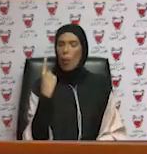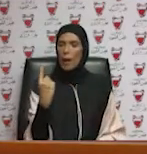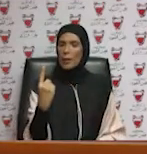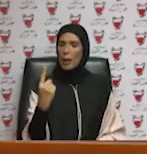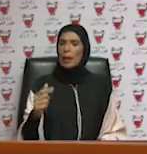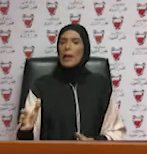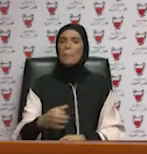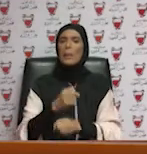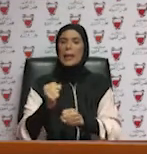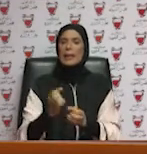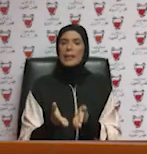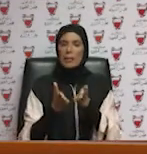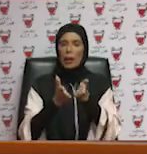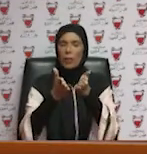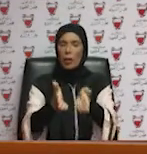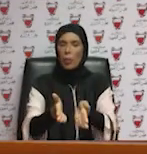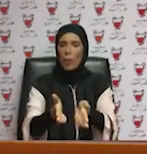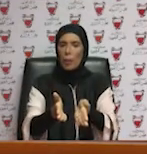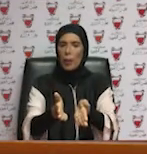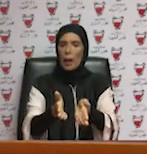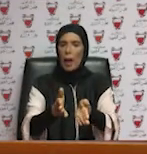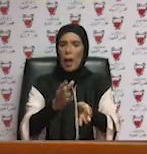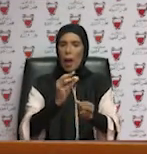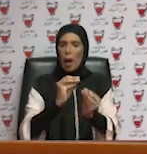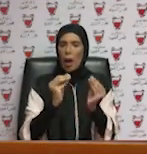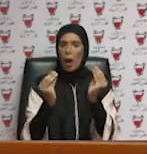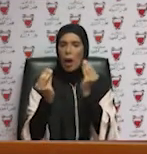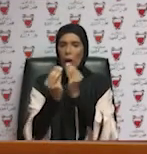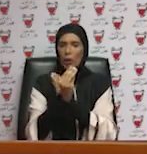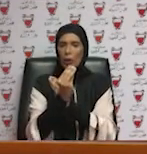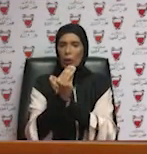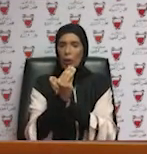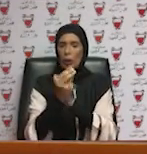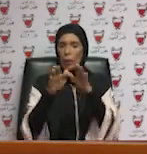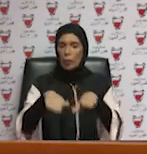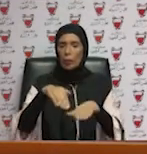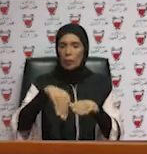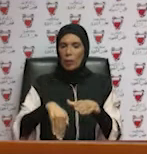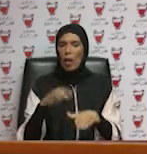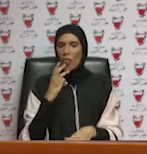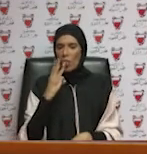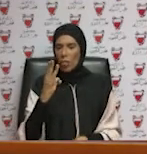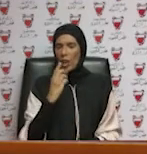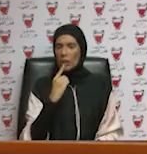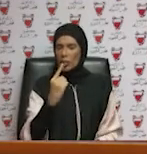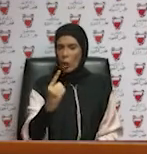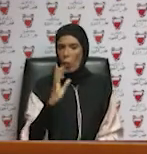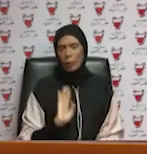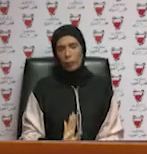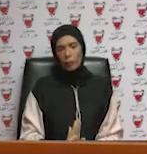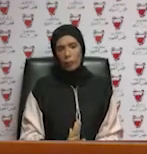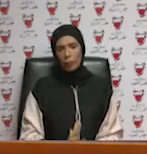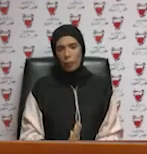هذا القانون عندما عدل من مجلس النواب أراد مجلس النواب أن يضع الترخيص لمدة 3 سنوات.